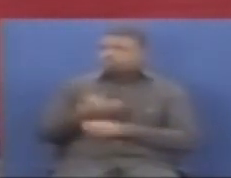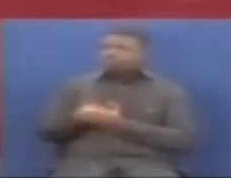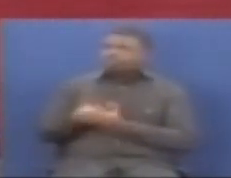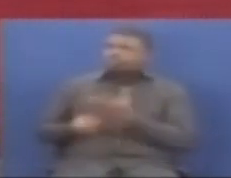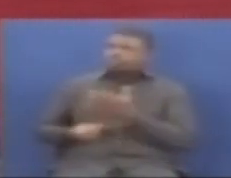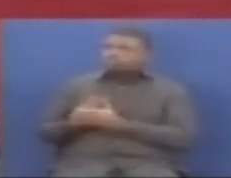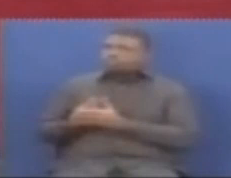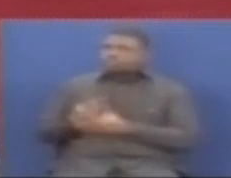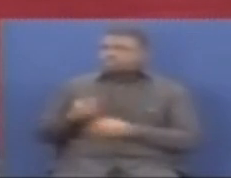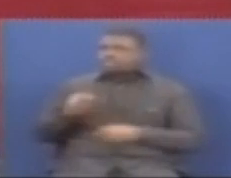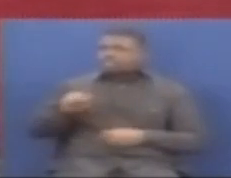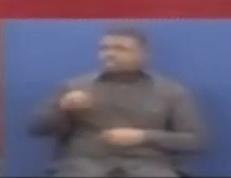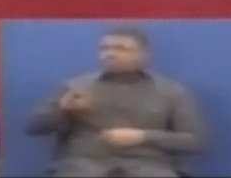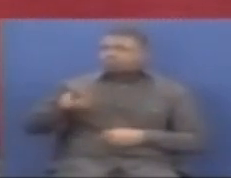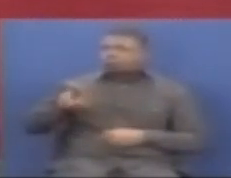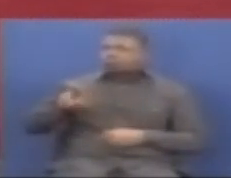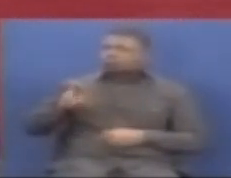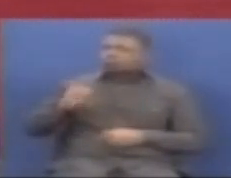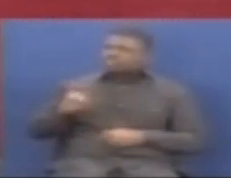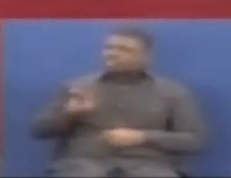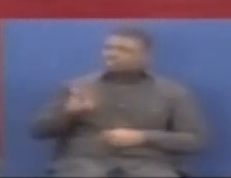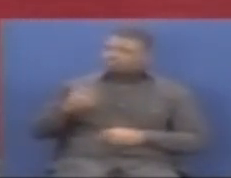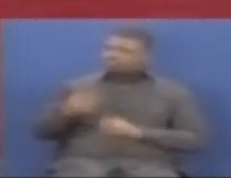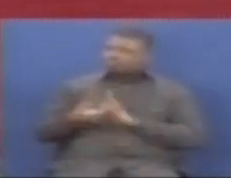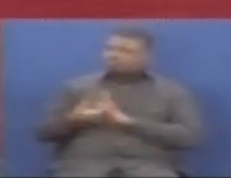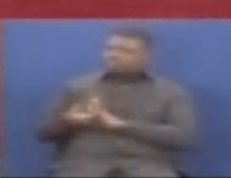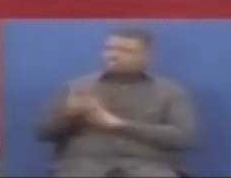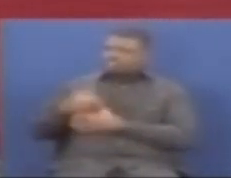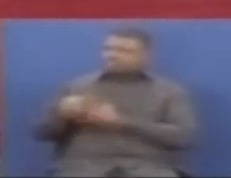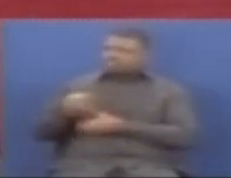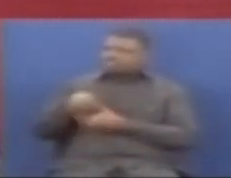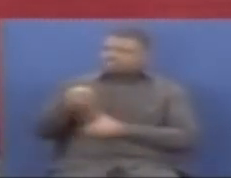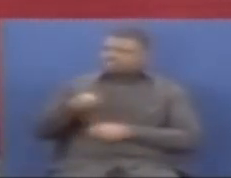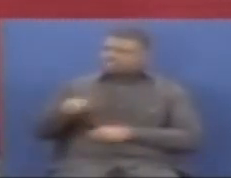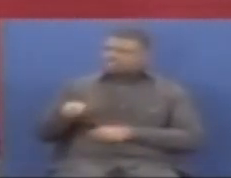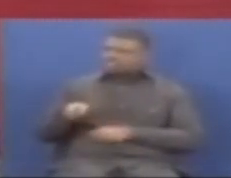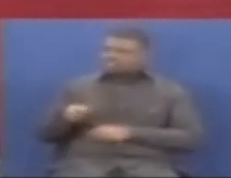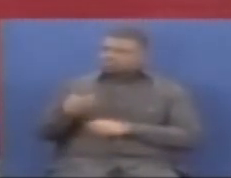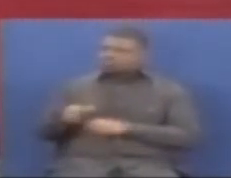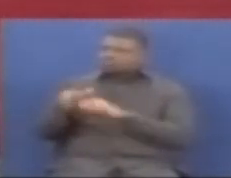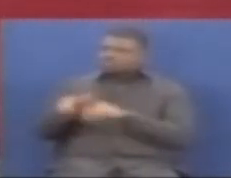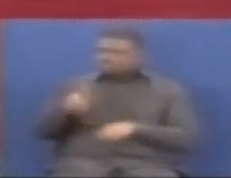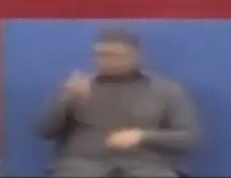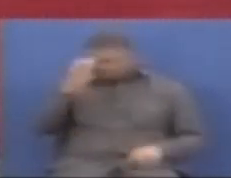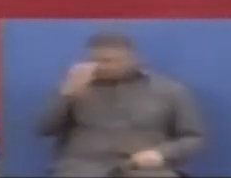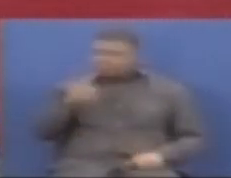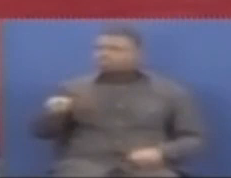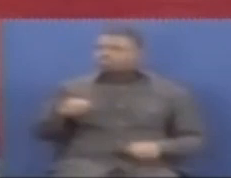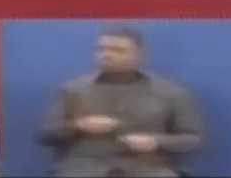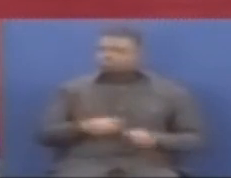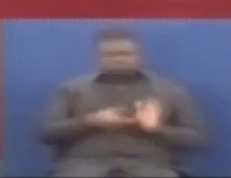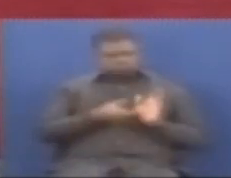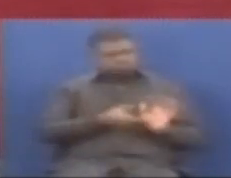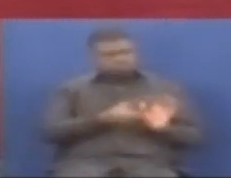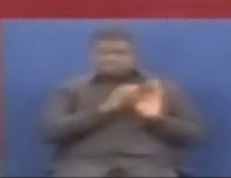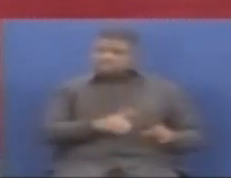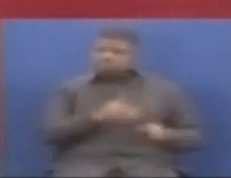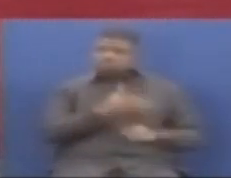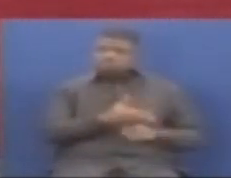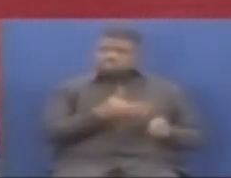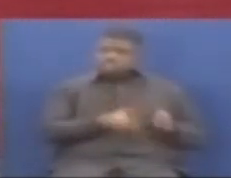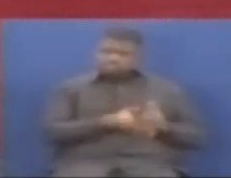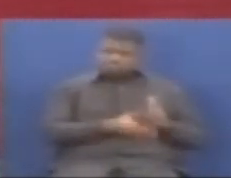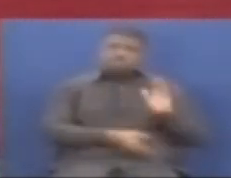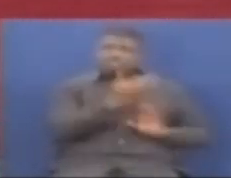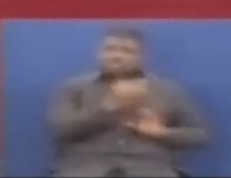maeneo haya ili uchumi uweze kupanda. Kwa maana hiyo, vuta tu subira, tumejipanga vizuri, tutazama hizi barabara zote ili sasa eneo hili tuweze kulifungua